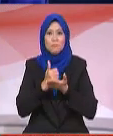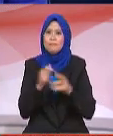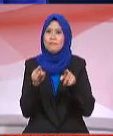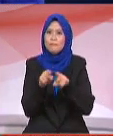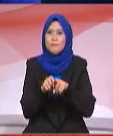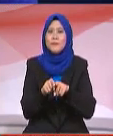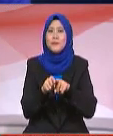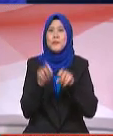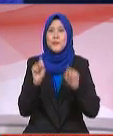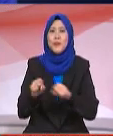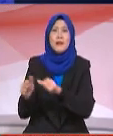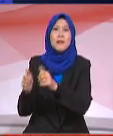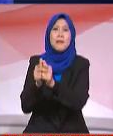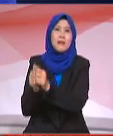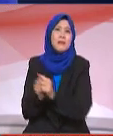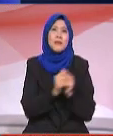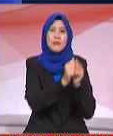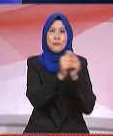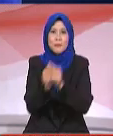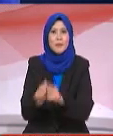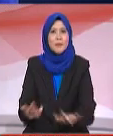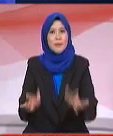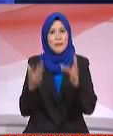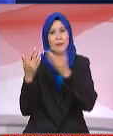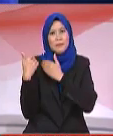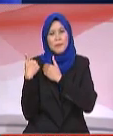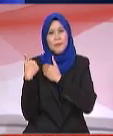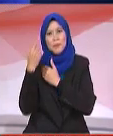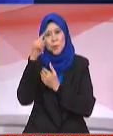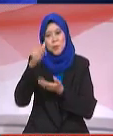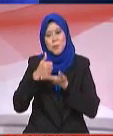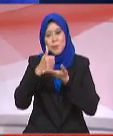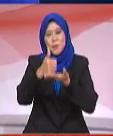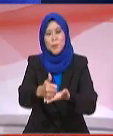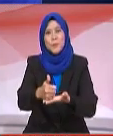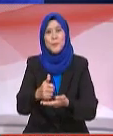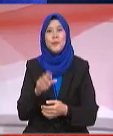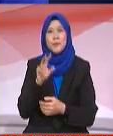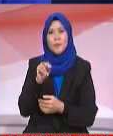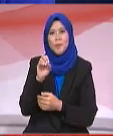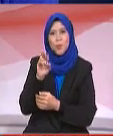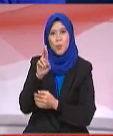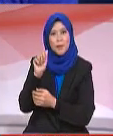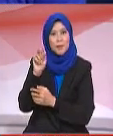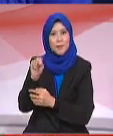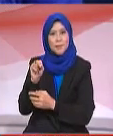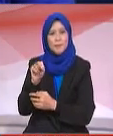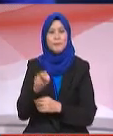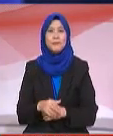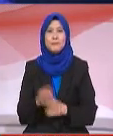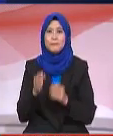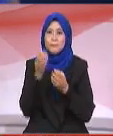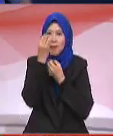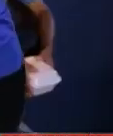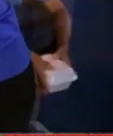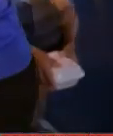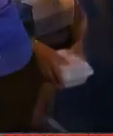mereka. Sama-sama kita ringankan tangan untuk hulurkan bantuan. Nur Ain Abu Bakar, Berita RTM.